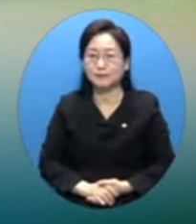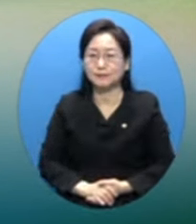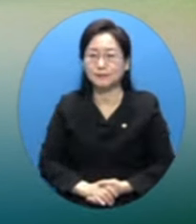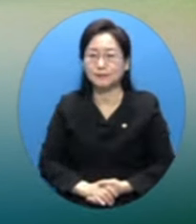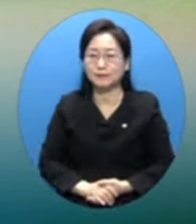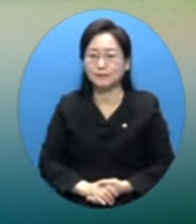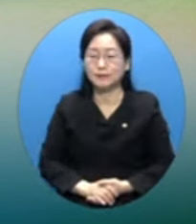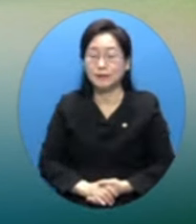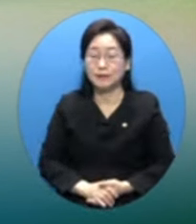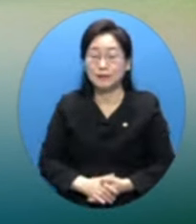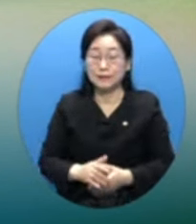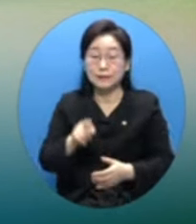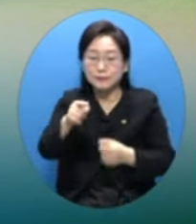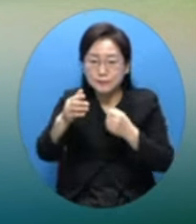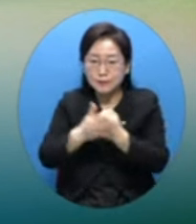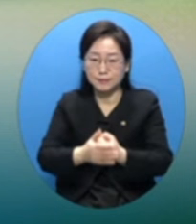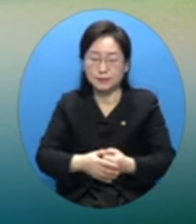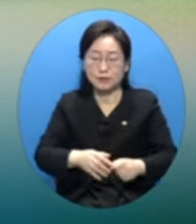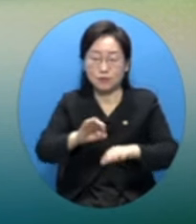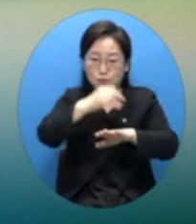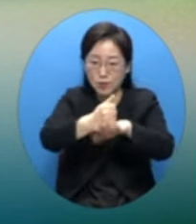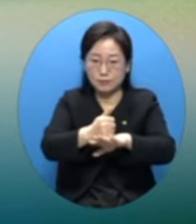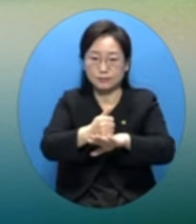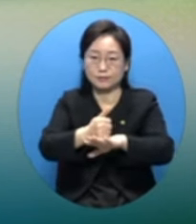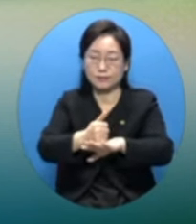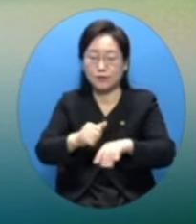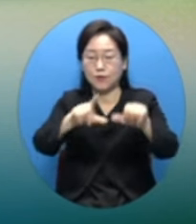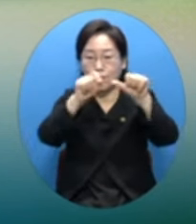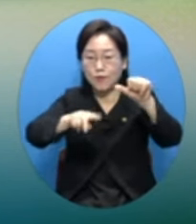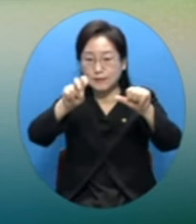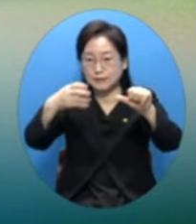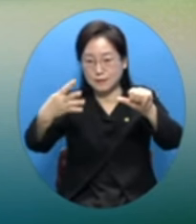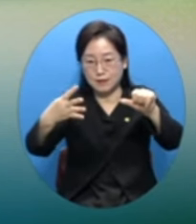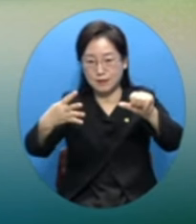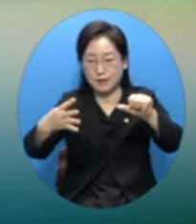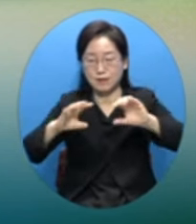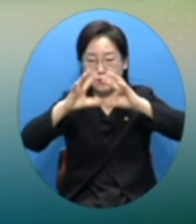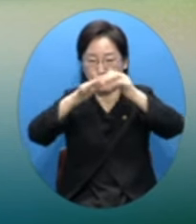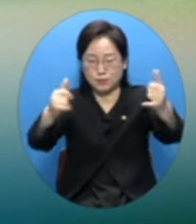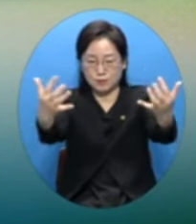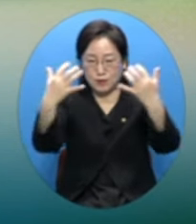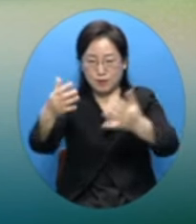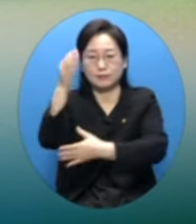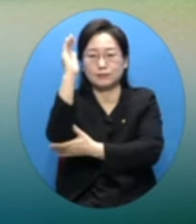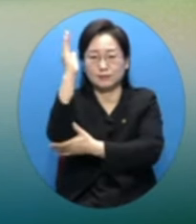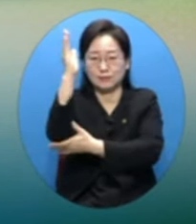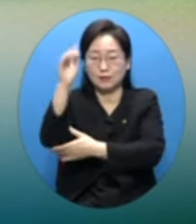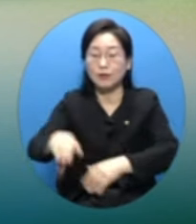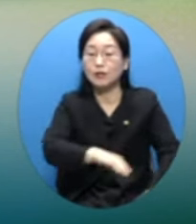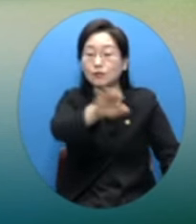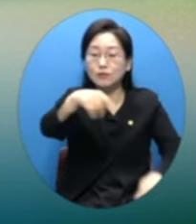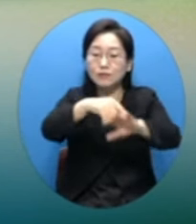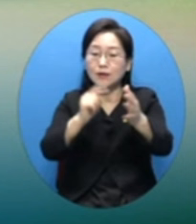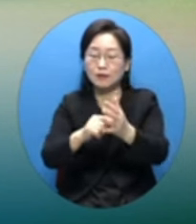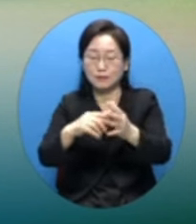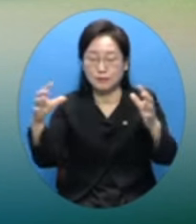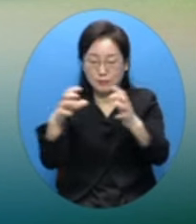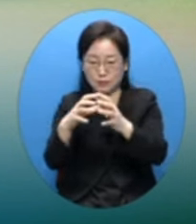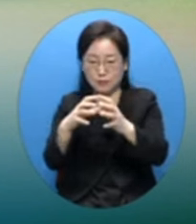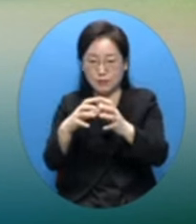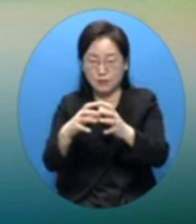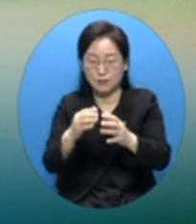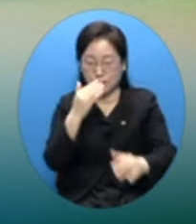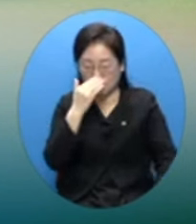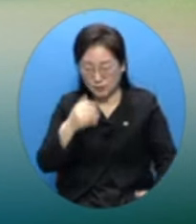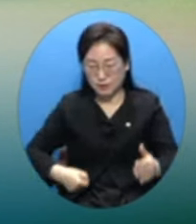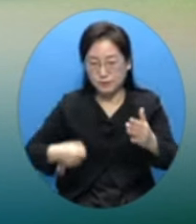prayer. 그래서 조지 6세가 5월 24일 국민 앞에서 연설을 합니다. 우리는 한 마음과 한 뜻으로 겸손하지만